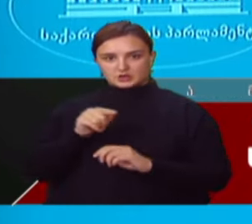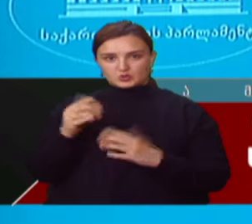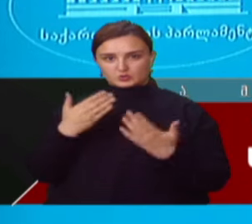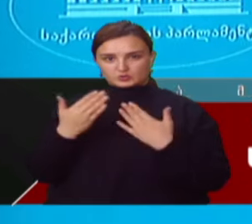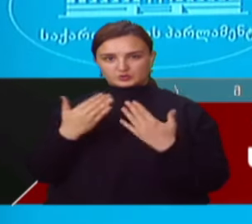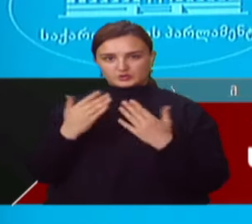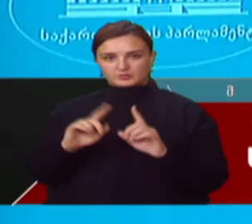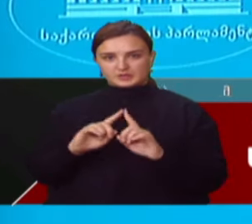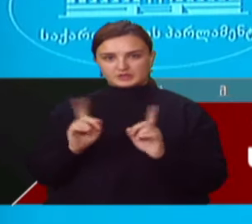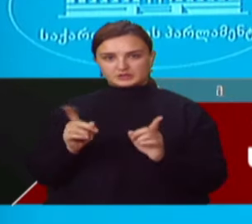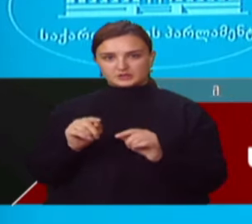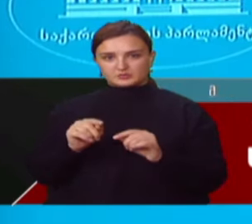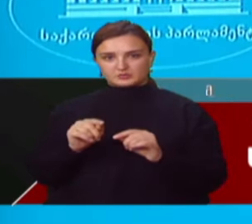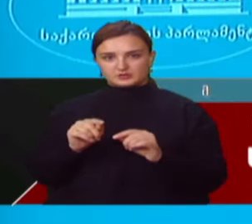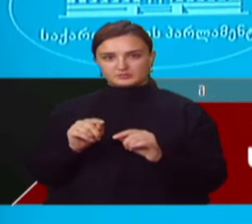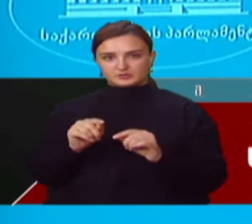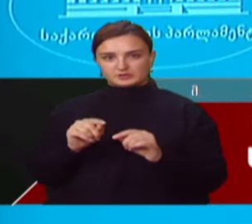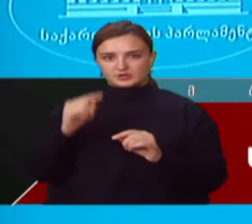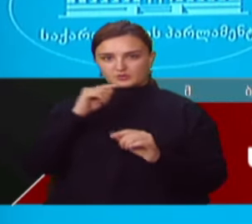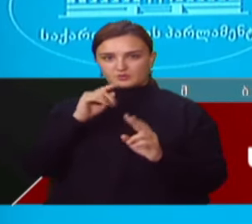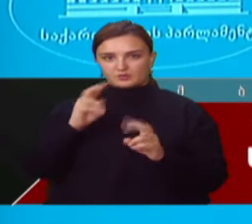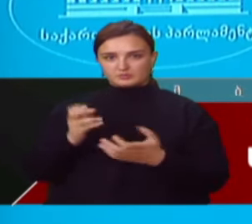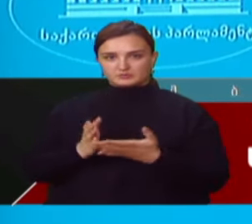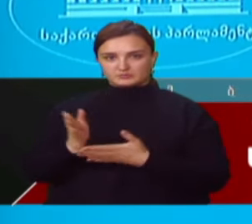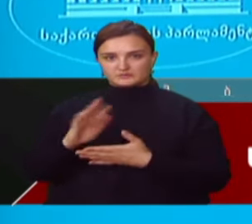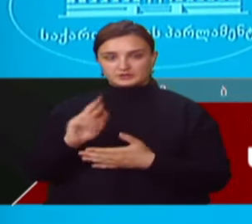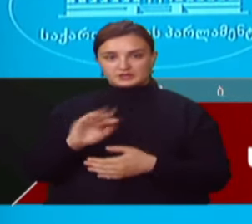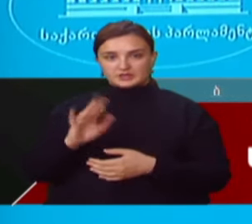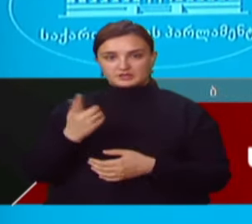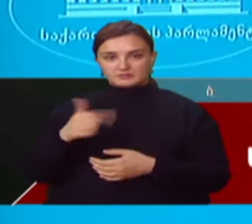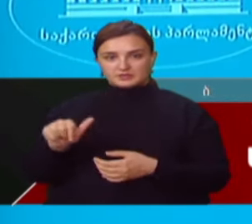ურთიერთობა, განსაკუთრებით ეკონომიკის კუთხით და არა მარტო